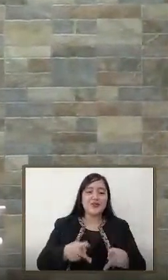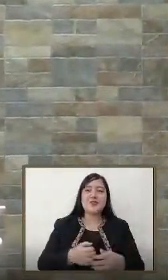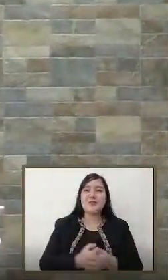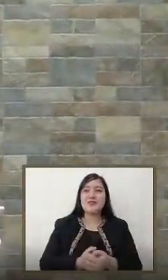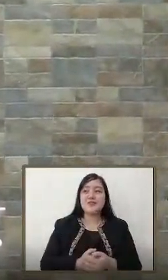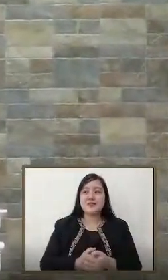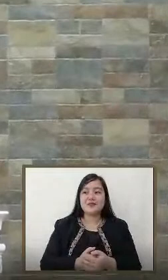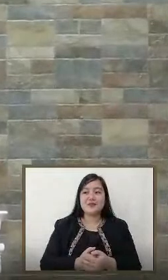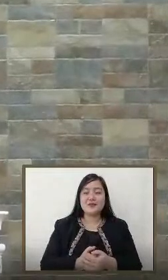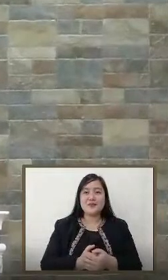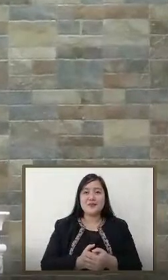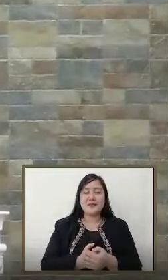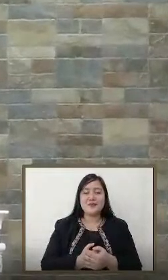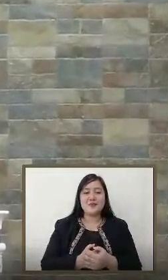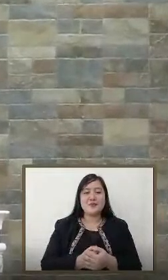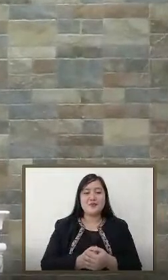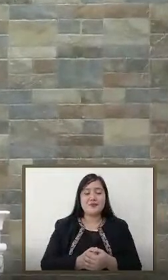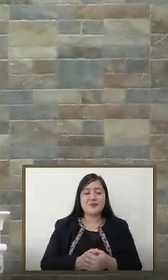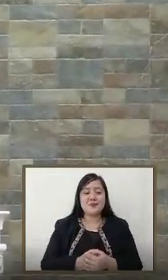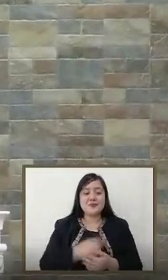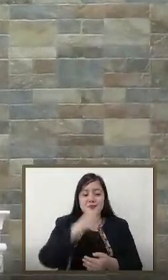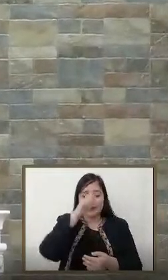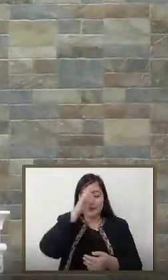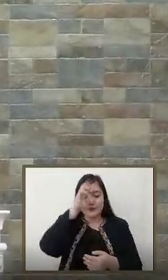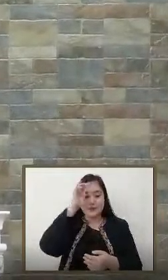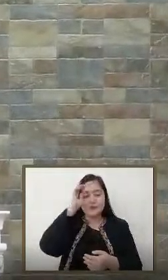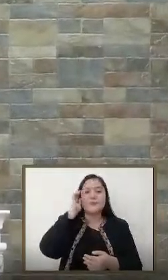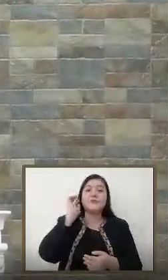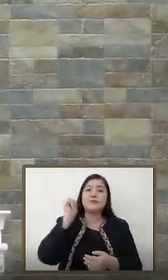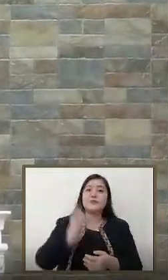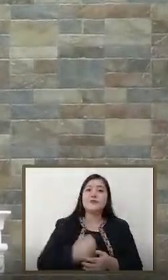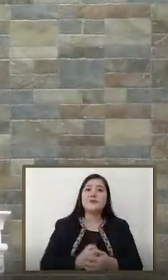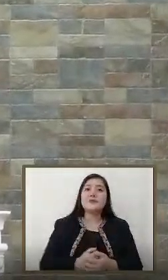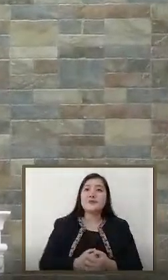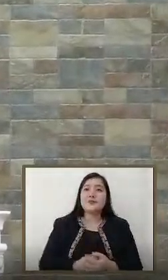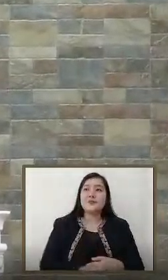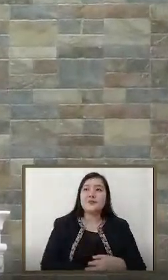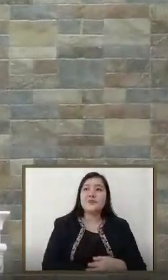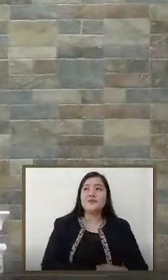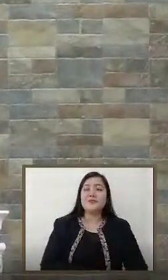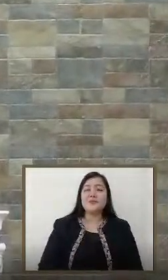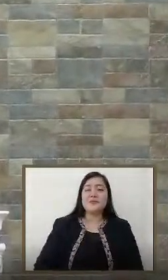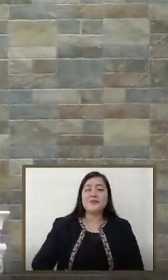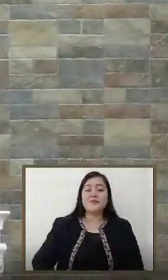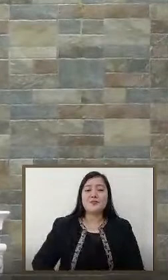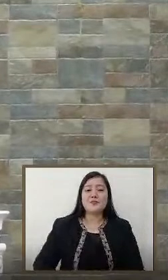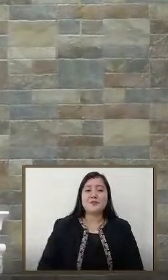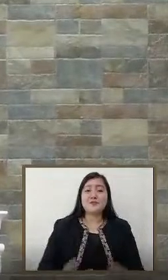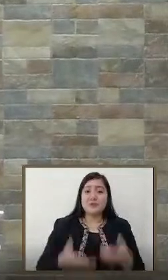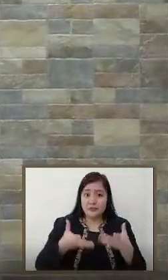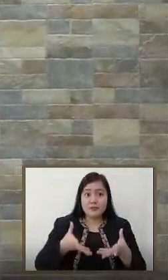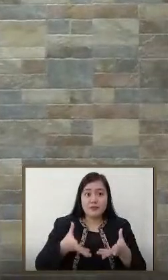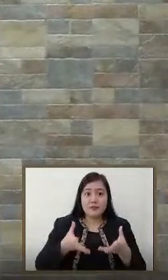Hala, bahala na ganun eh. Bahala na ganun eh. Basta siya na yun ah. Ay, ito